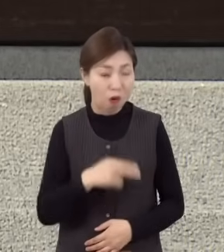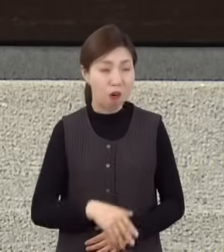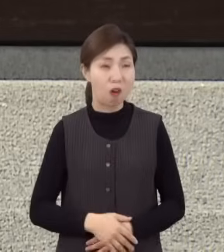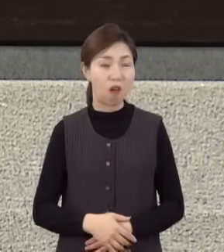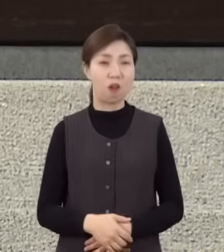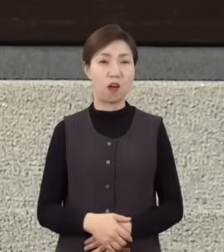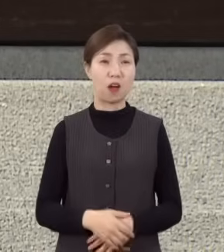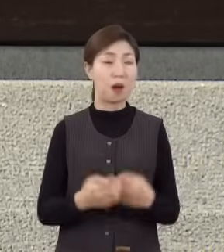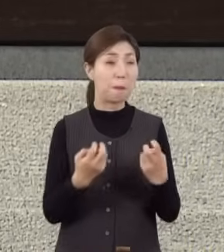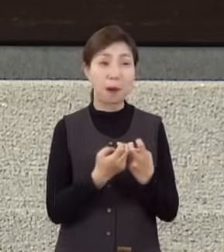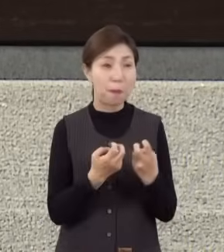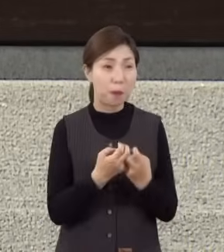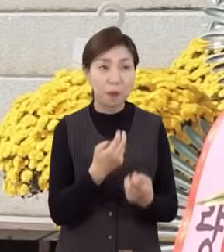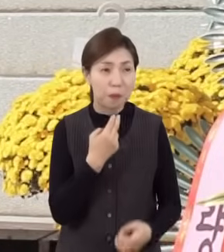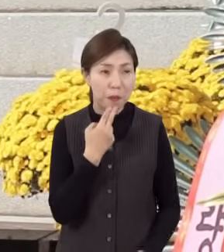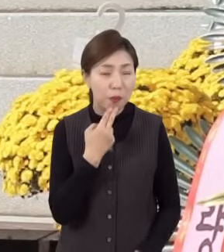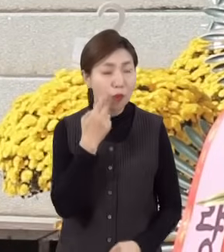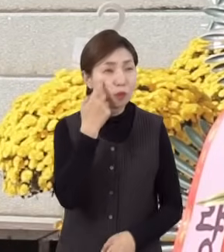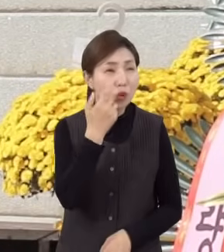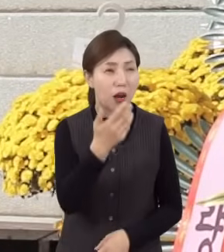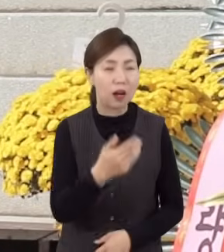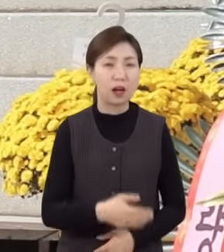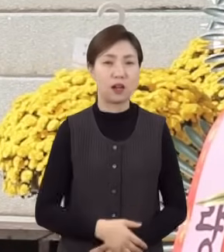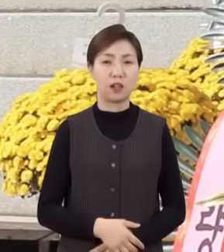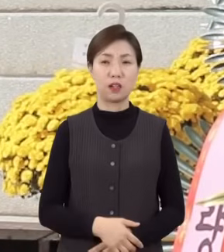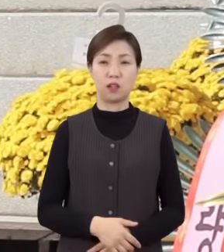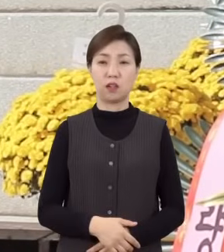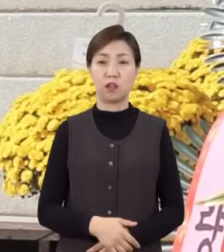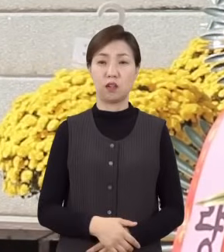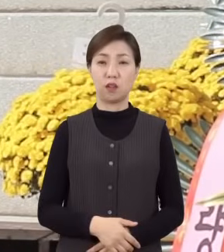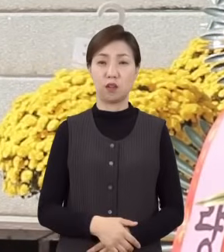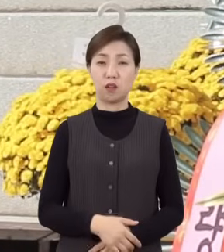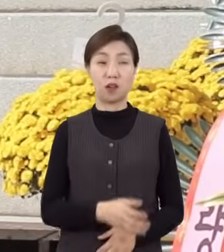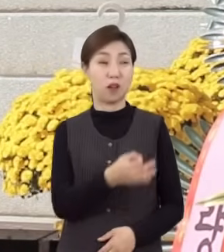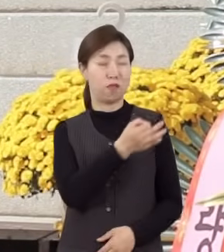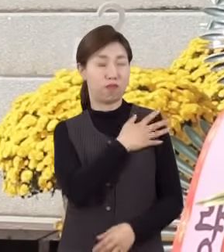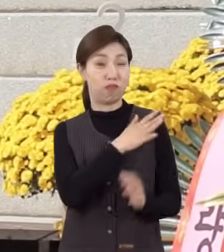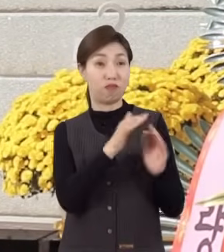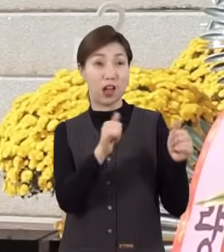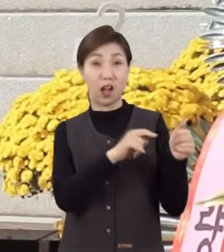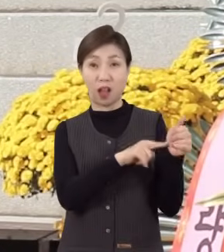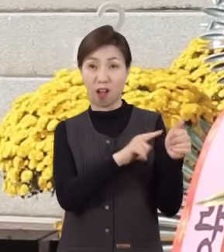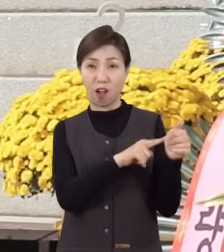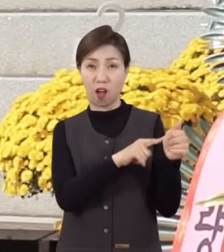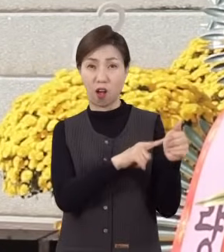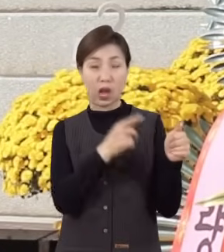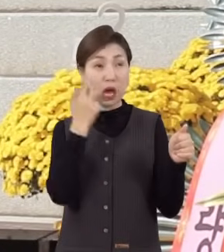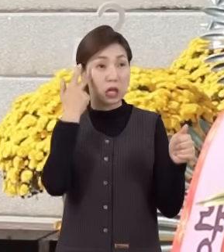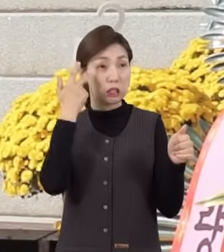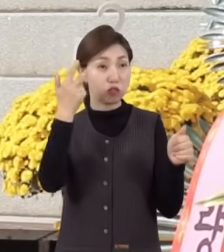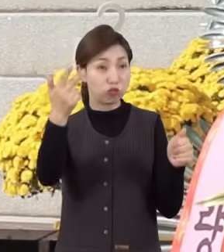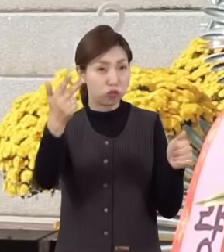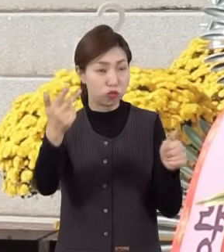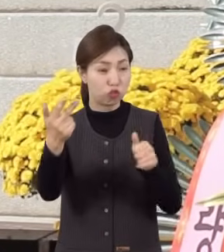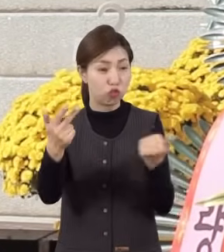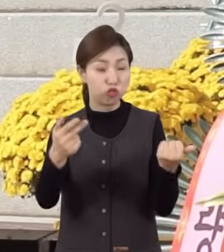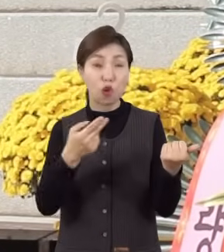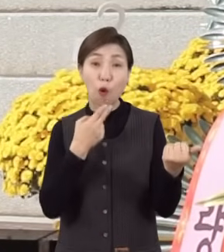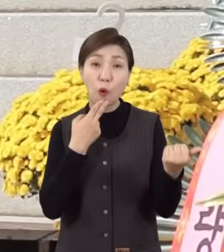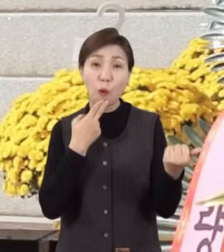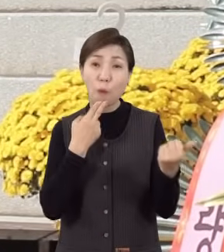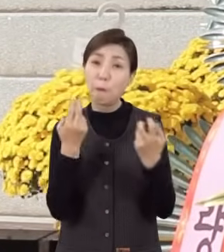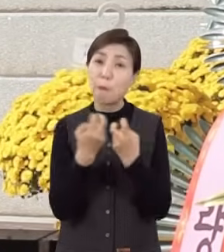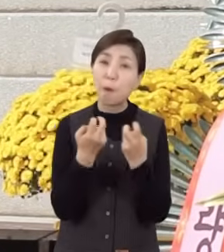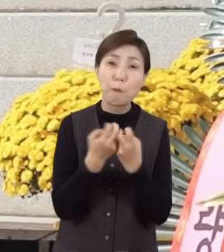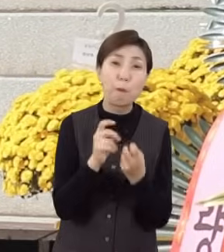방법은 없습니까? 여러분 잘 들어야 돼요. 저 사람이 7일 후에 죽는다고 했는데 안 죽을 수